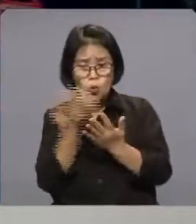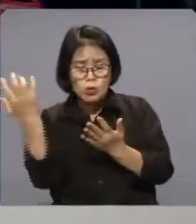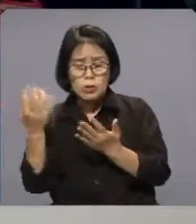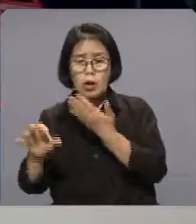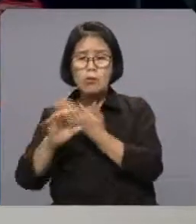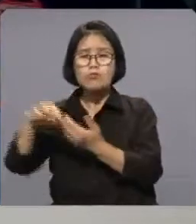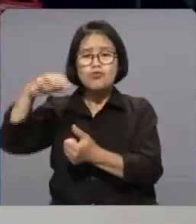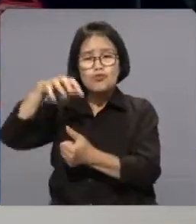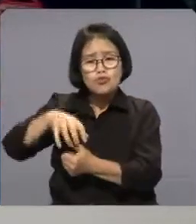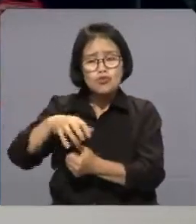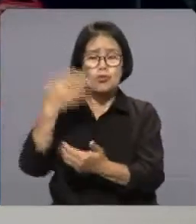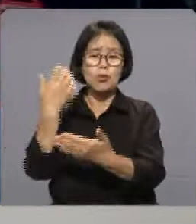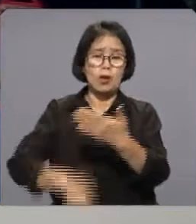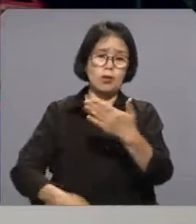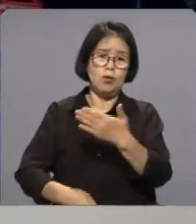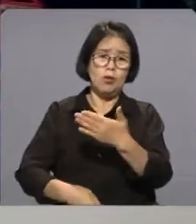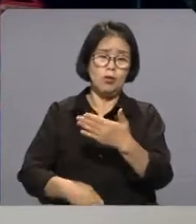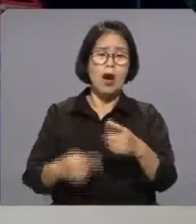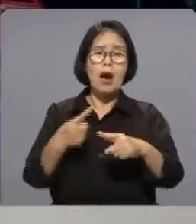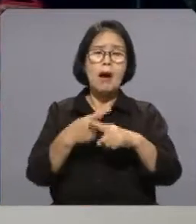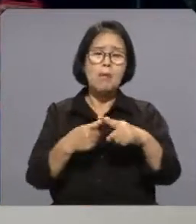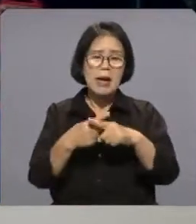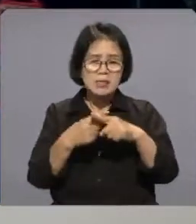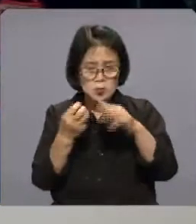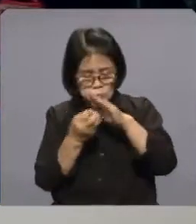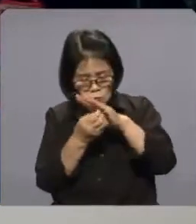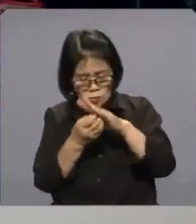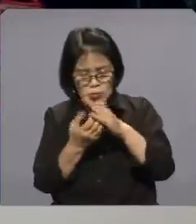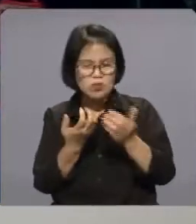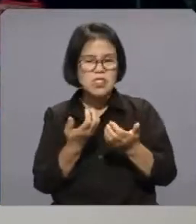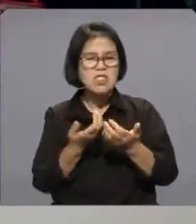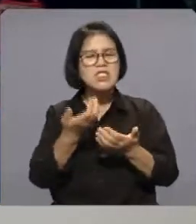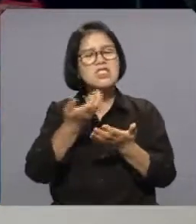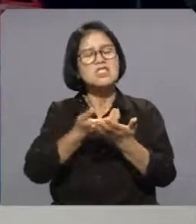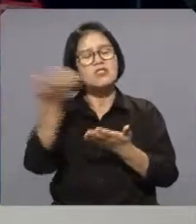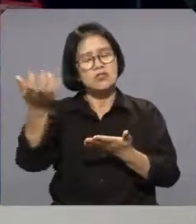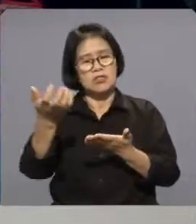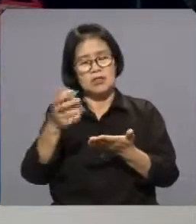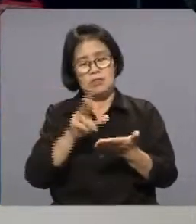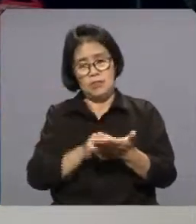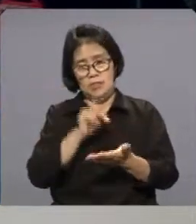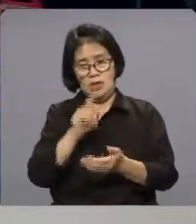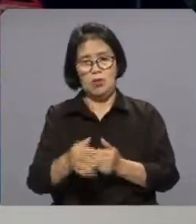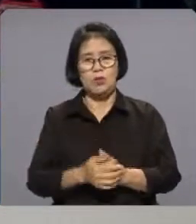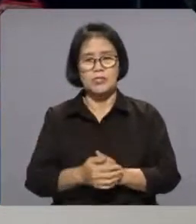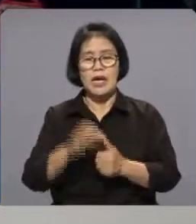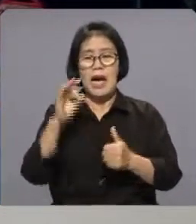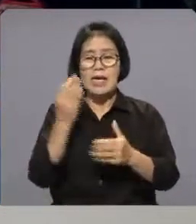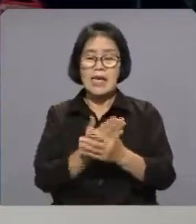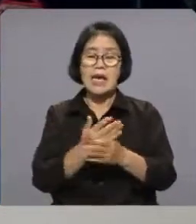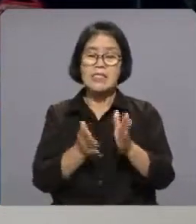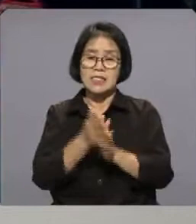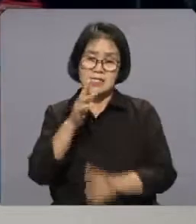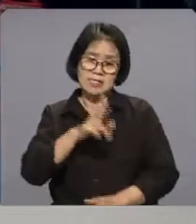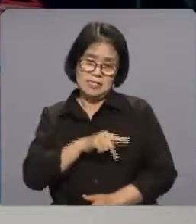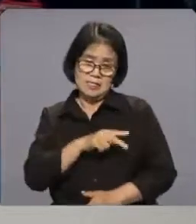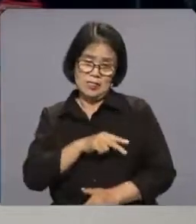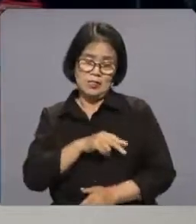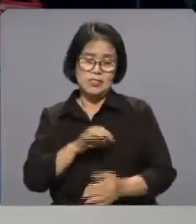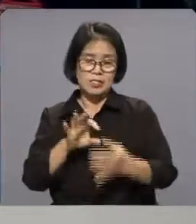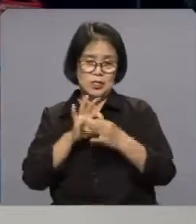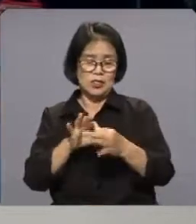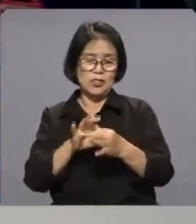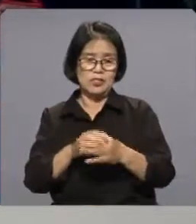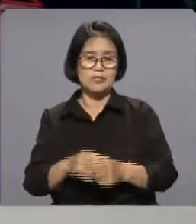구치소는 남기기로 하면서 반쪽 꼼수 이전이란 지적도 나오고 있습니다. 음경택 안양시 의원 연결해서 이 문제